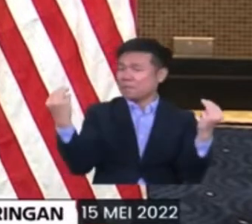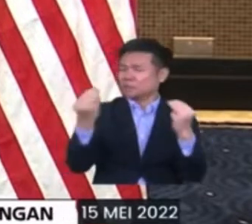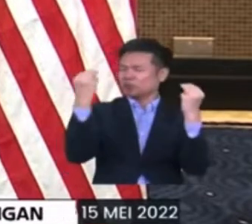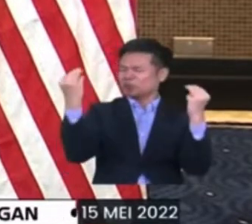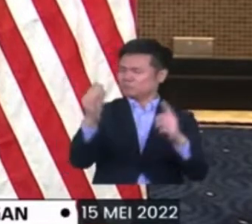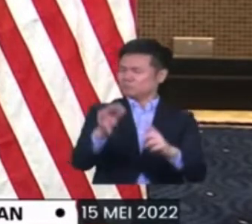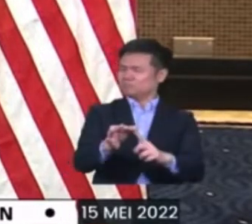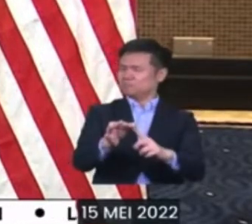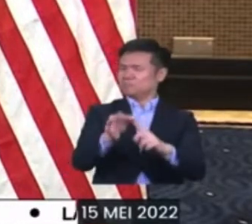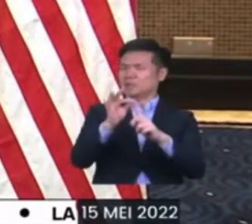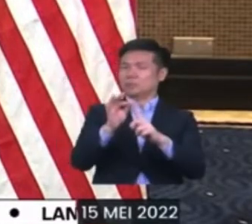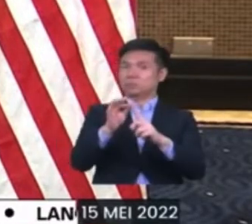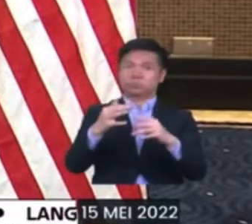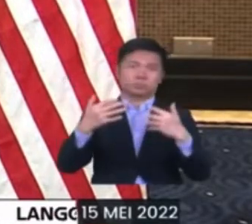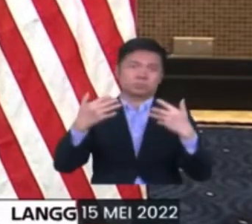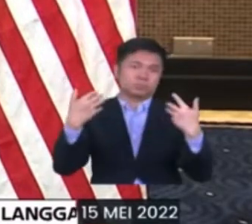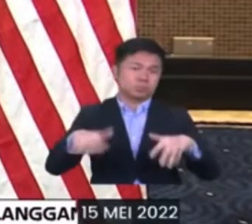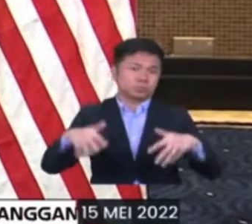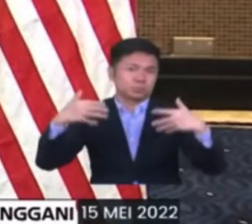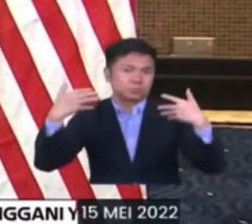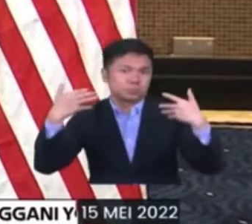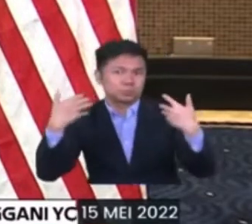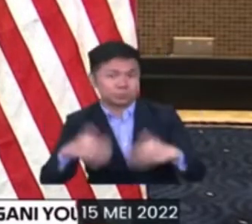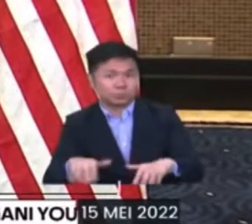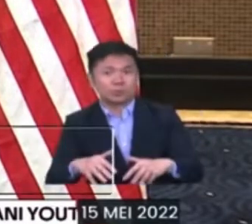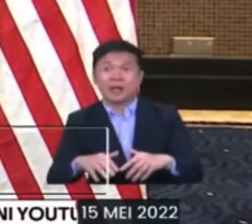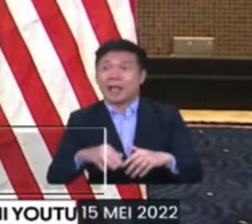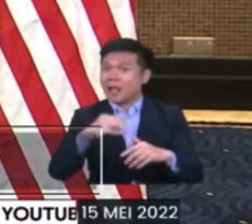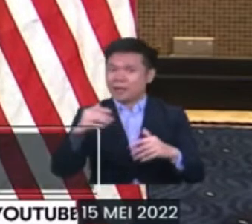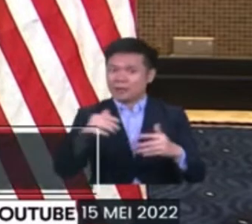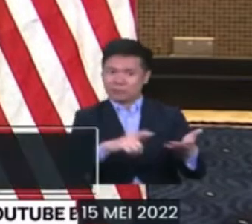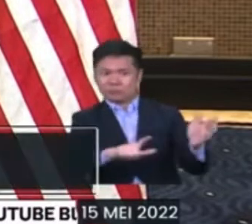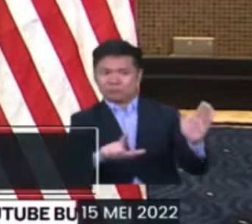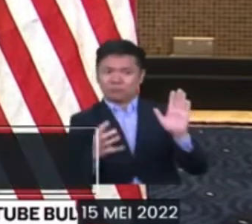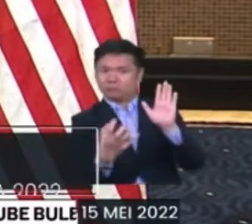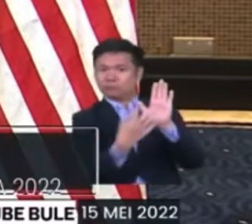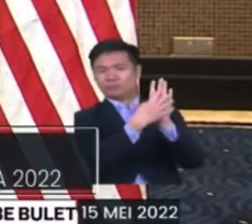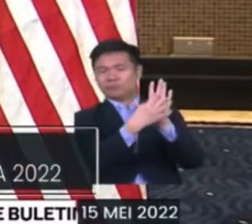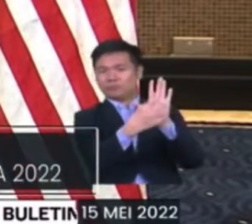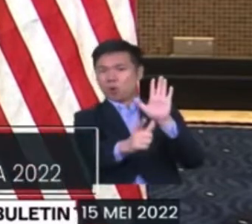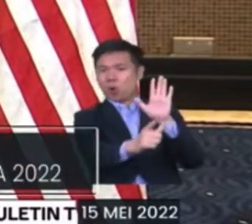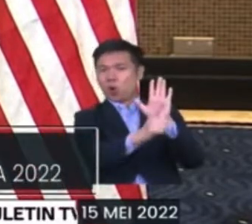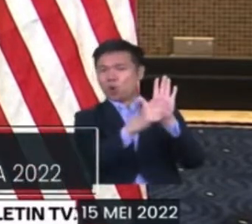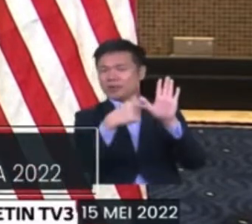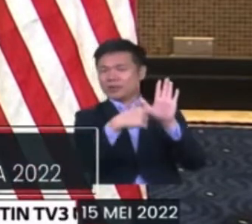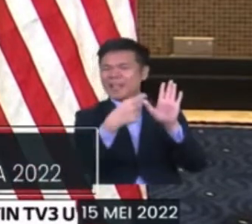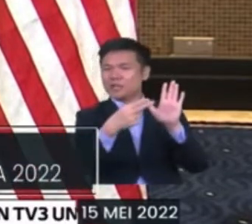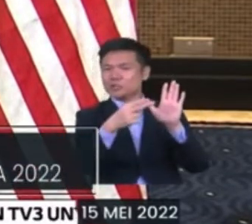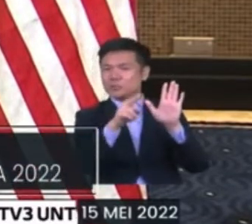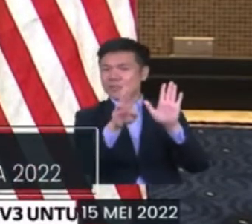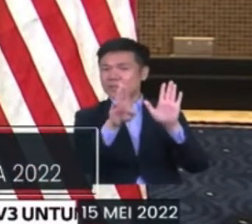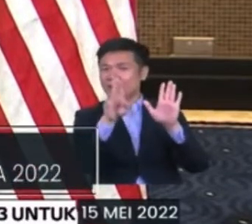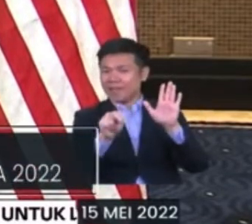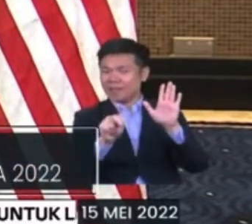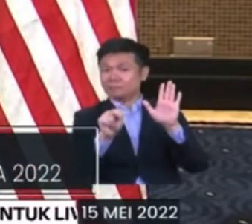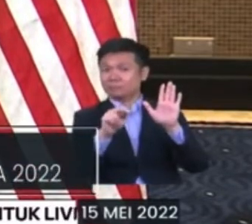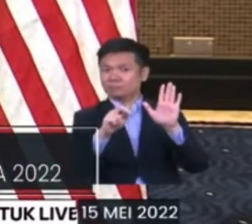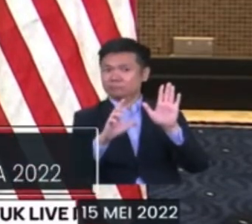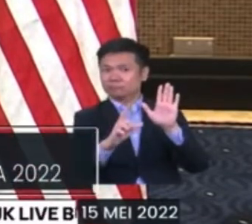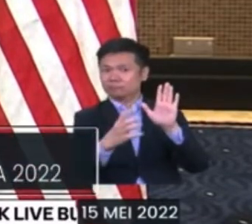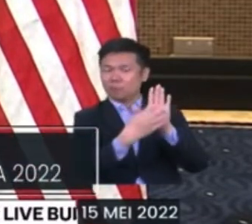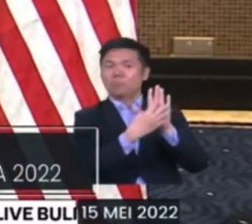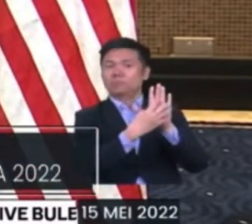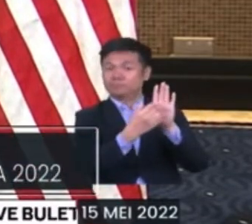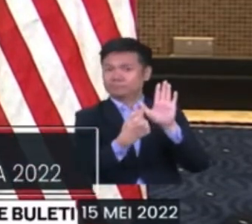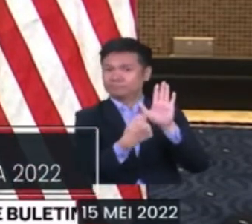khusus yang penuh Gemilang dan penggunaan logo tetap saboten SBN sebagai